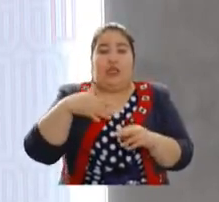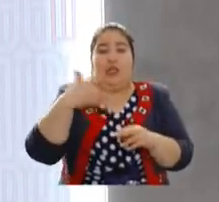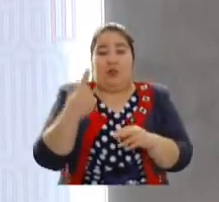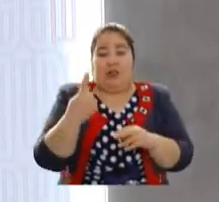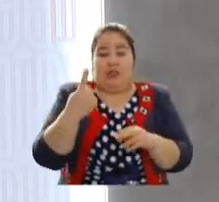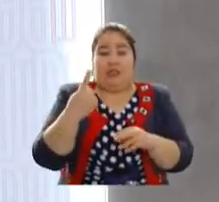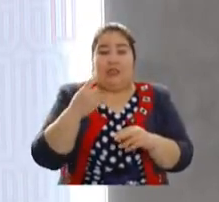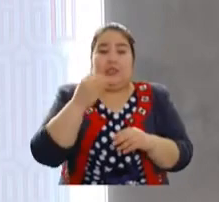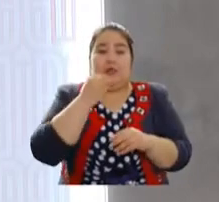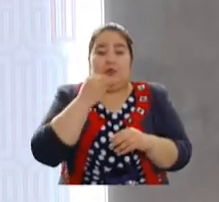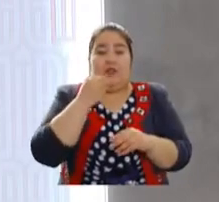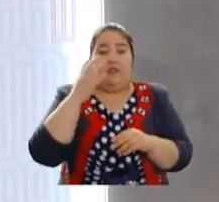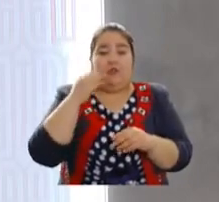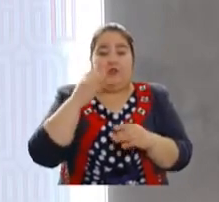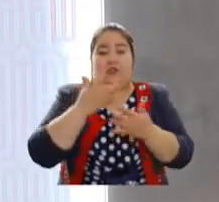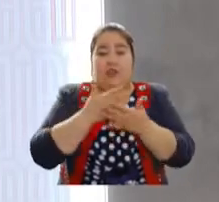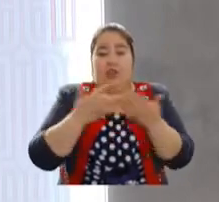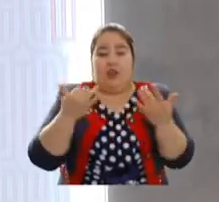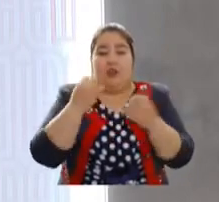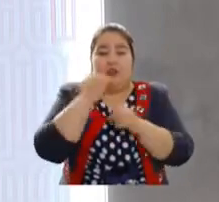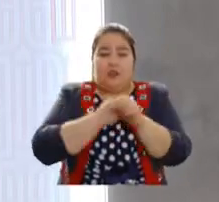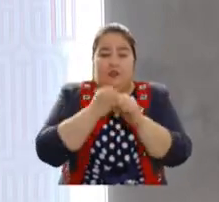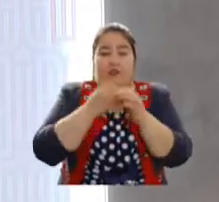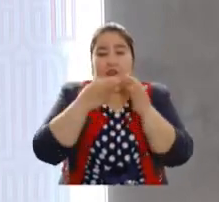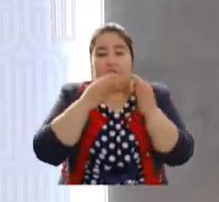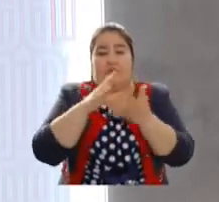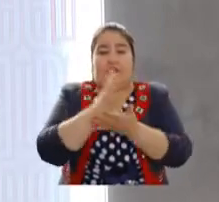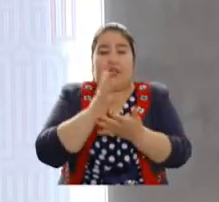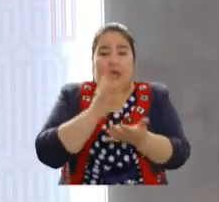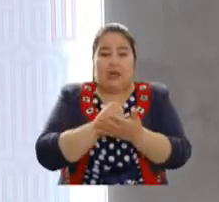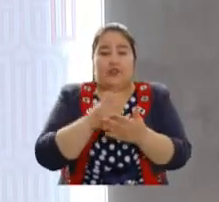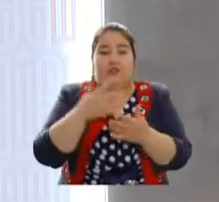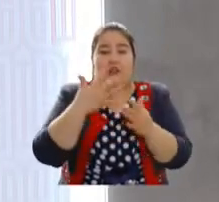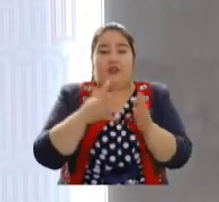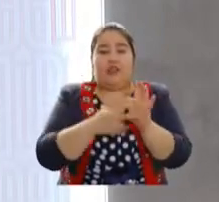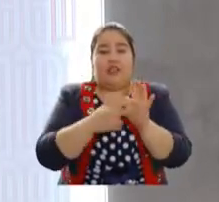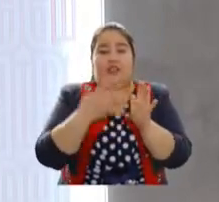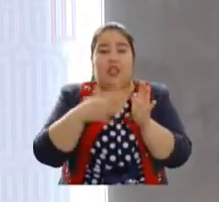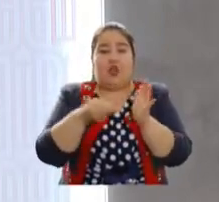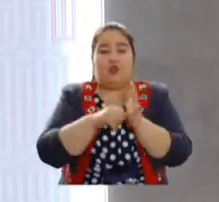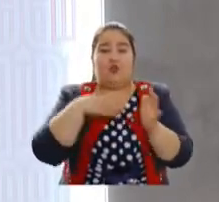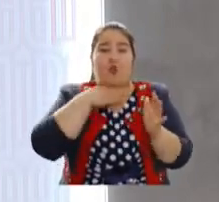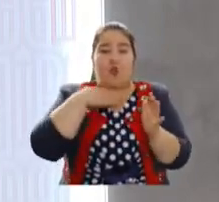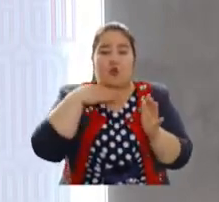bitta meva sabzavotni qayta ishlash va saqlash, 856 ta go'sht va